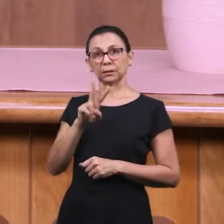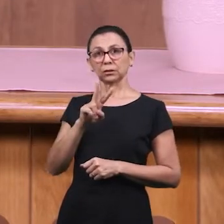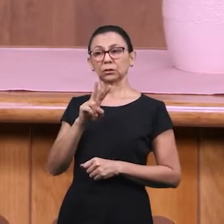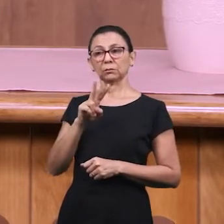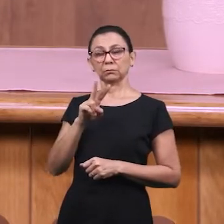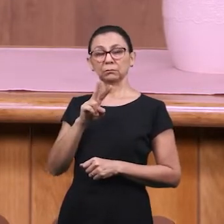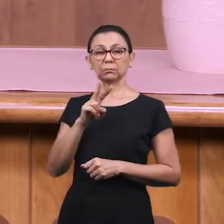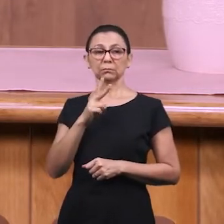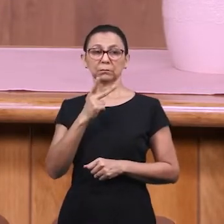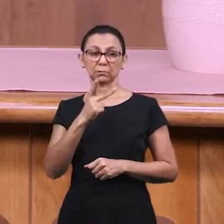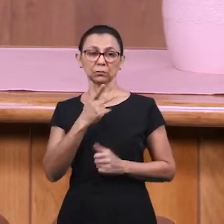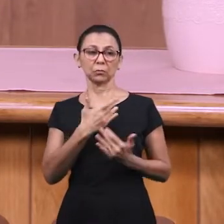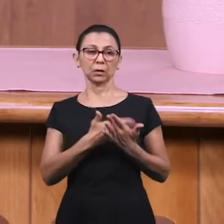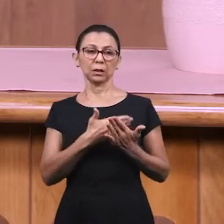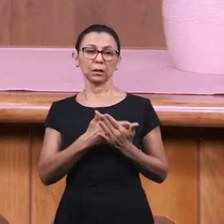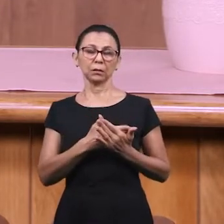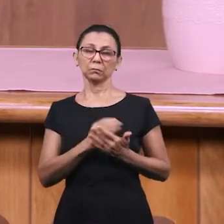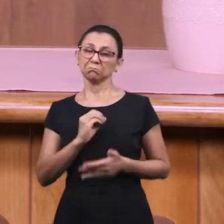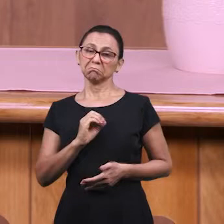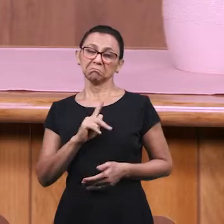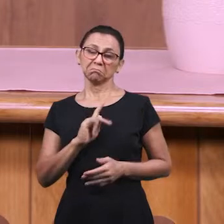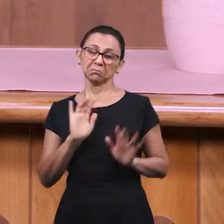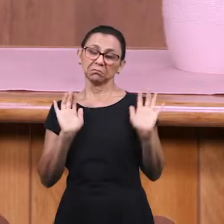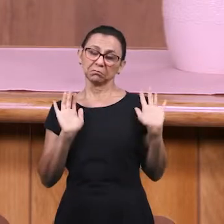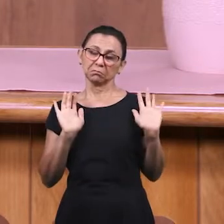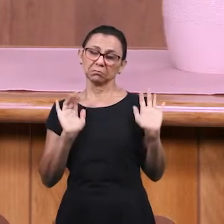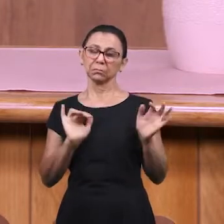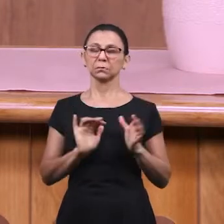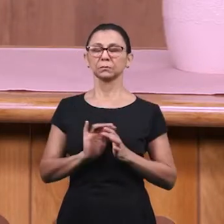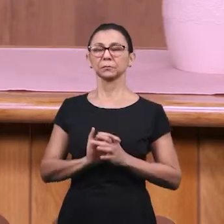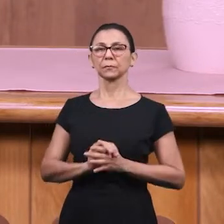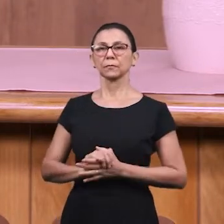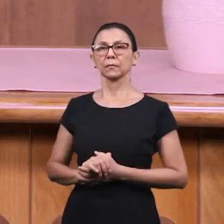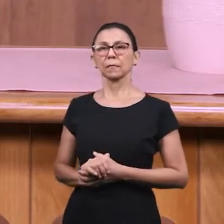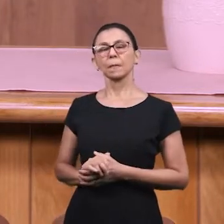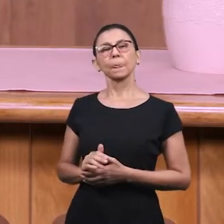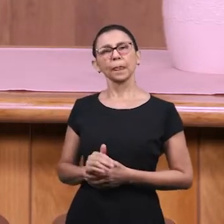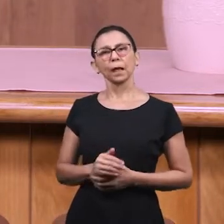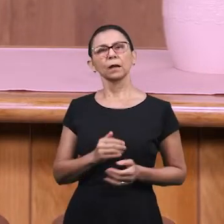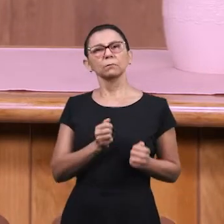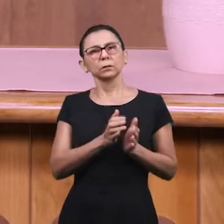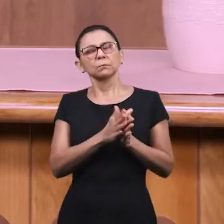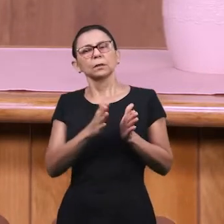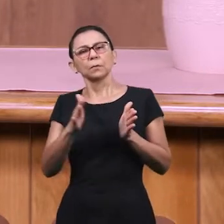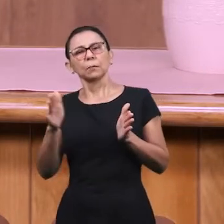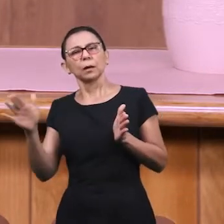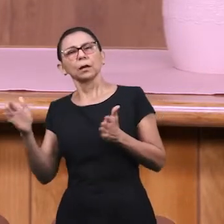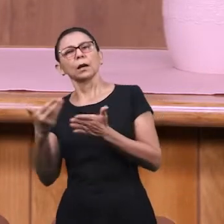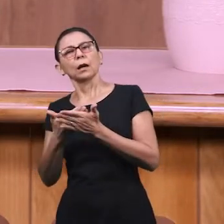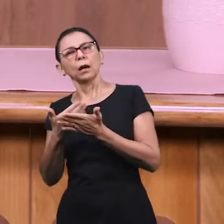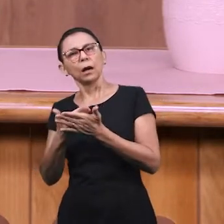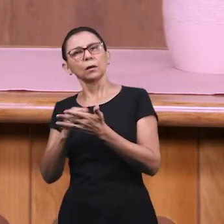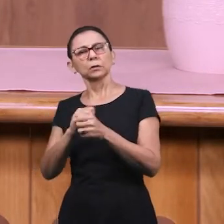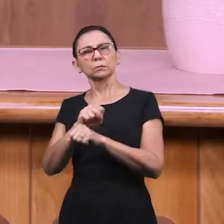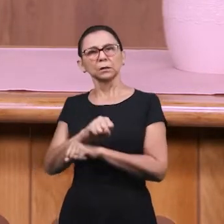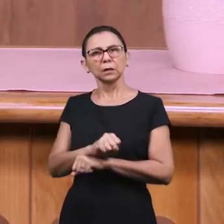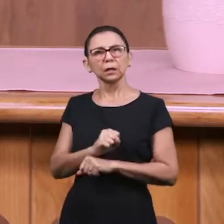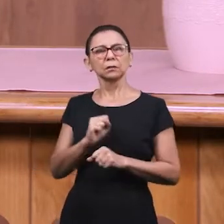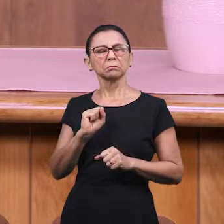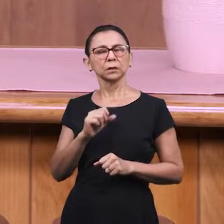заехал, он только на твоем занятии побудет. Когда занятие закончилось, этот господин подошел ко